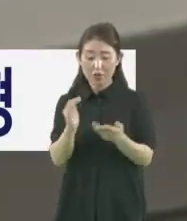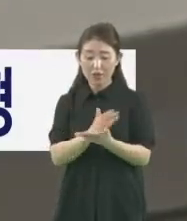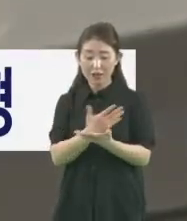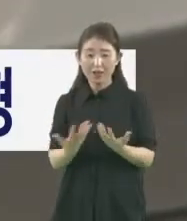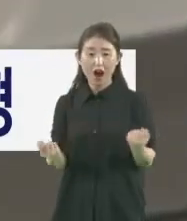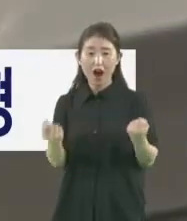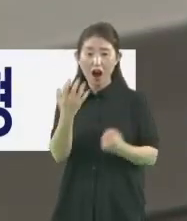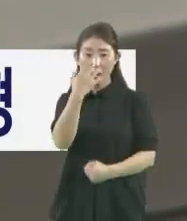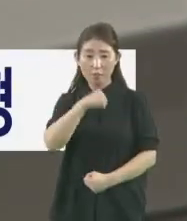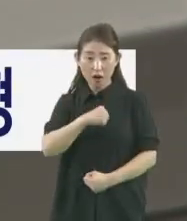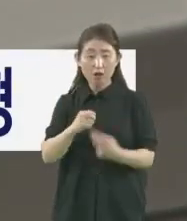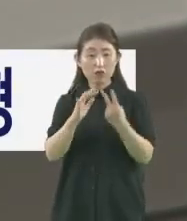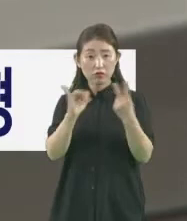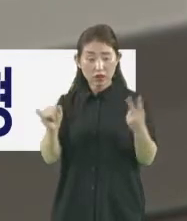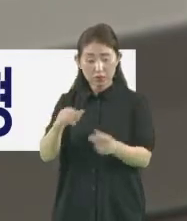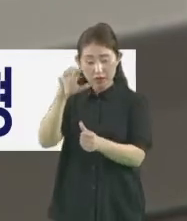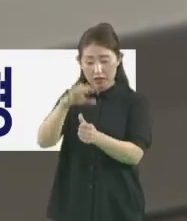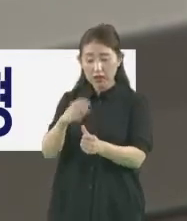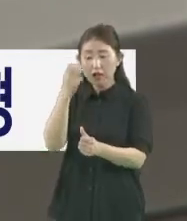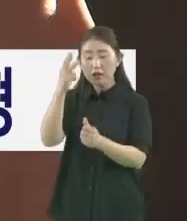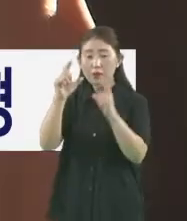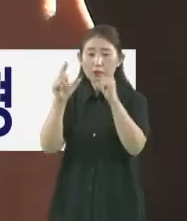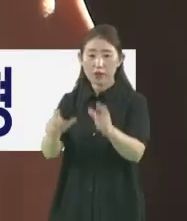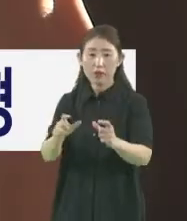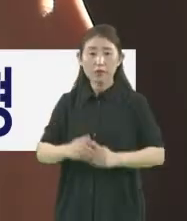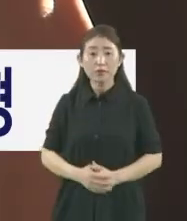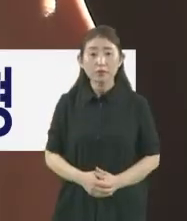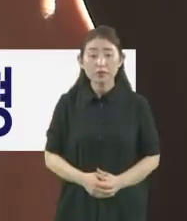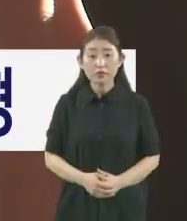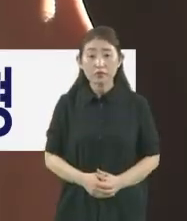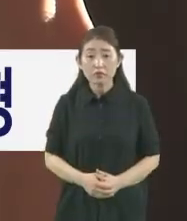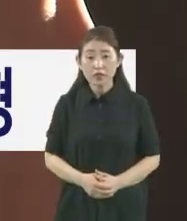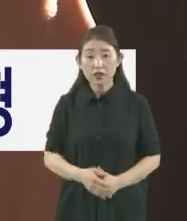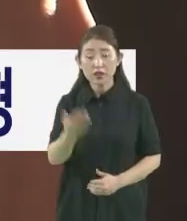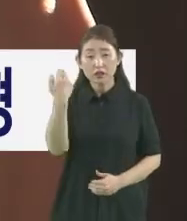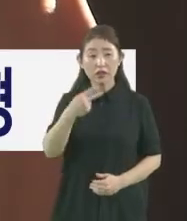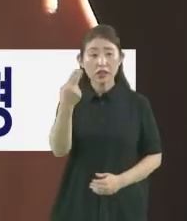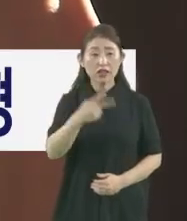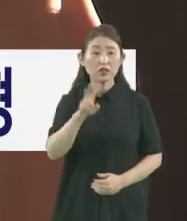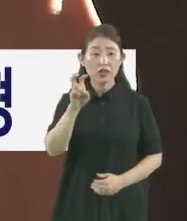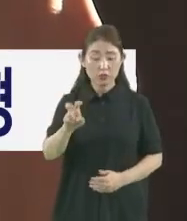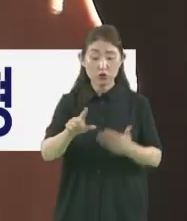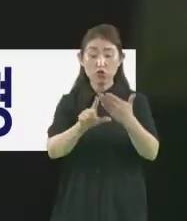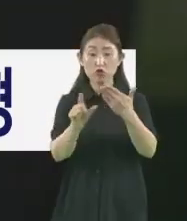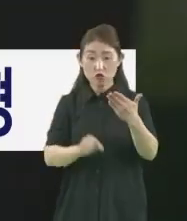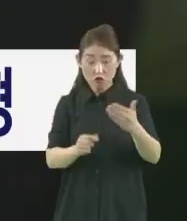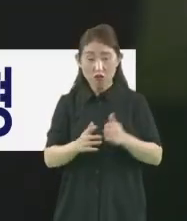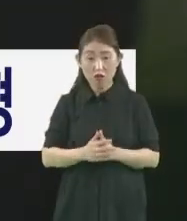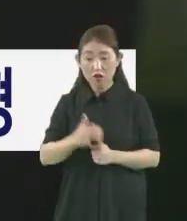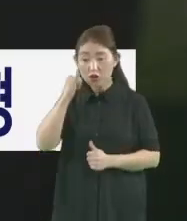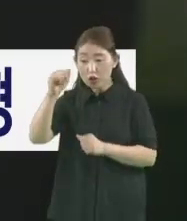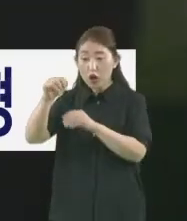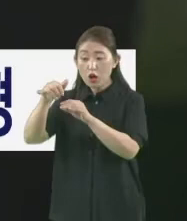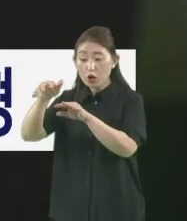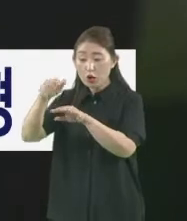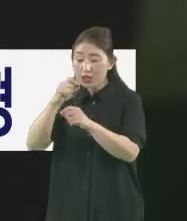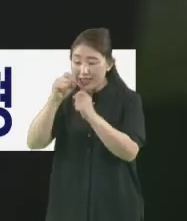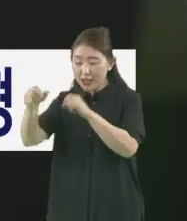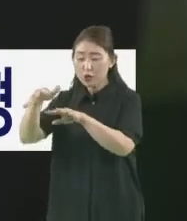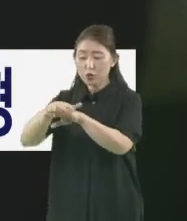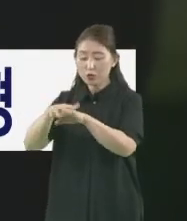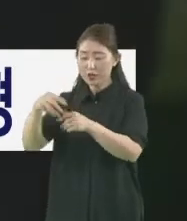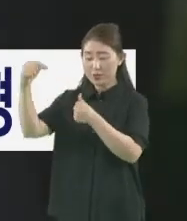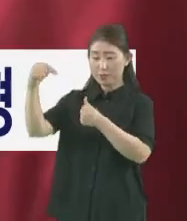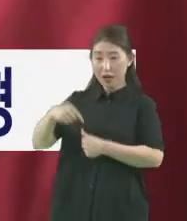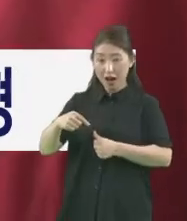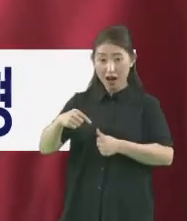2명에게 징역 4개월을 선고했습니다 이들은 지난 2020 년 9월 보이스피싱 조직 원의 지시를 받고